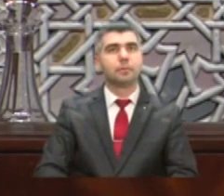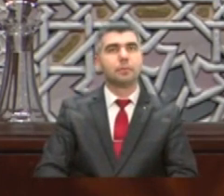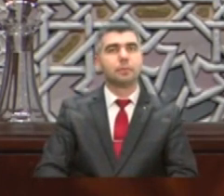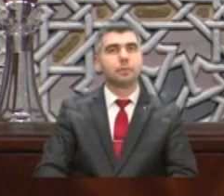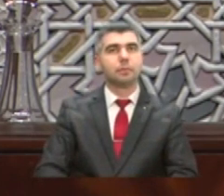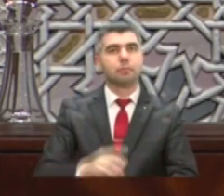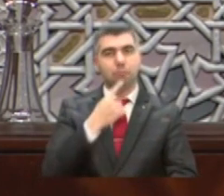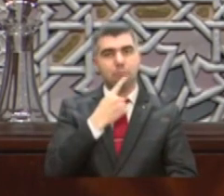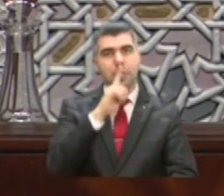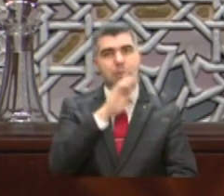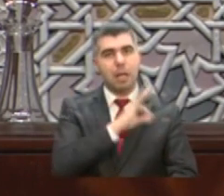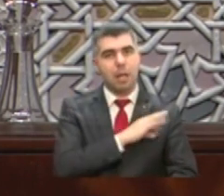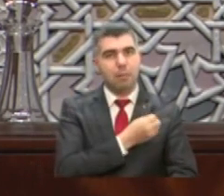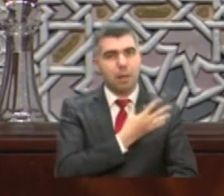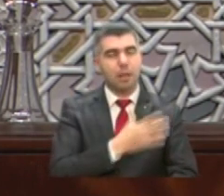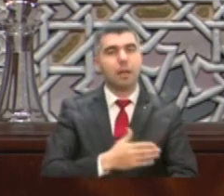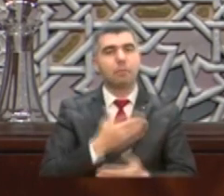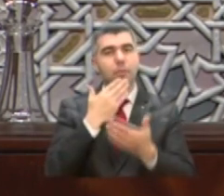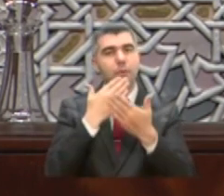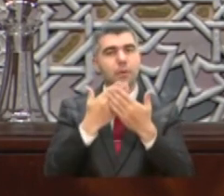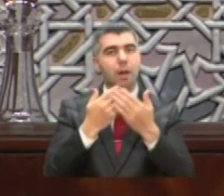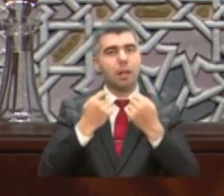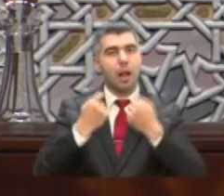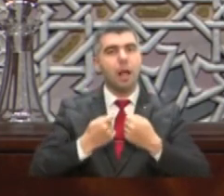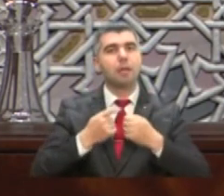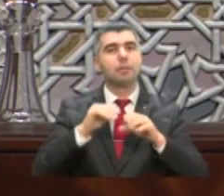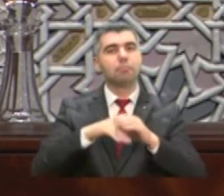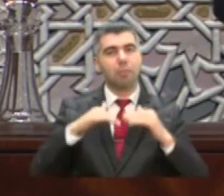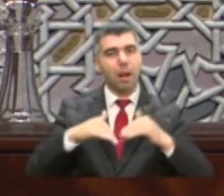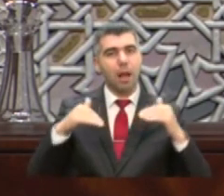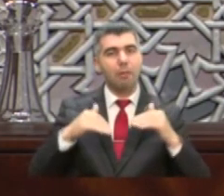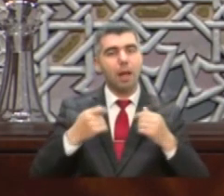بسم الله الرحمن الرحيم. السيد رئيس المحترم، السيد رئيس الحكومة المحترم،